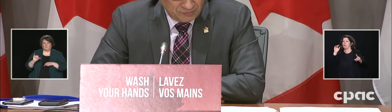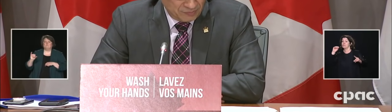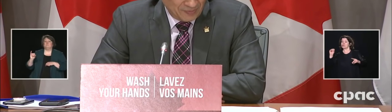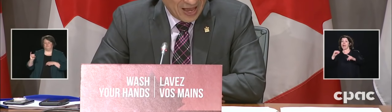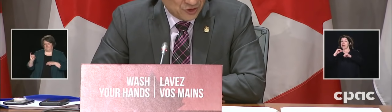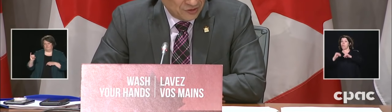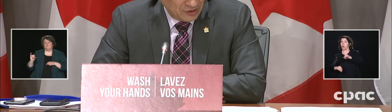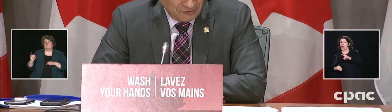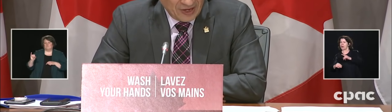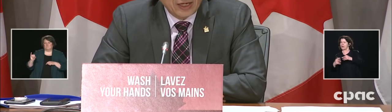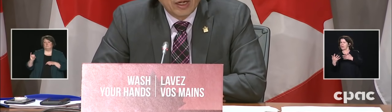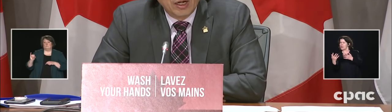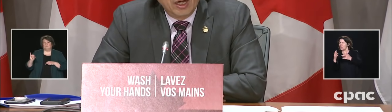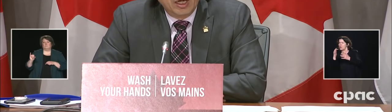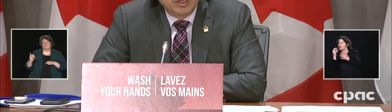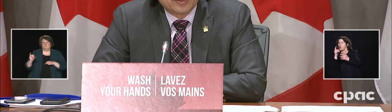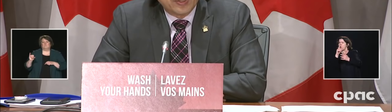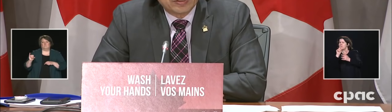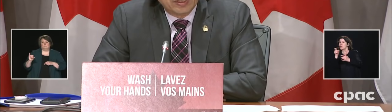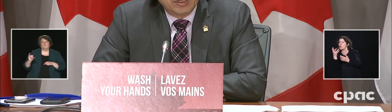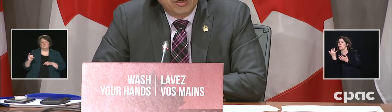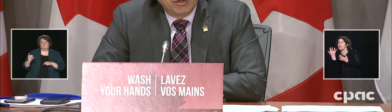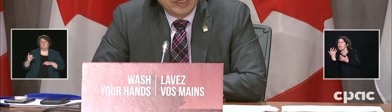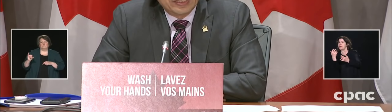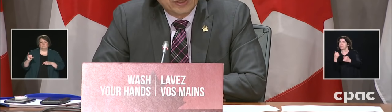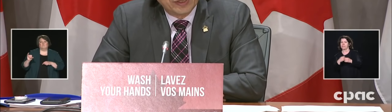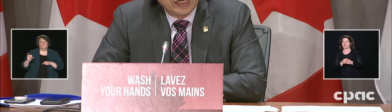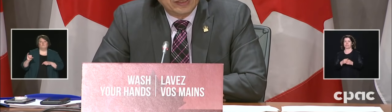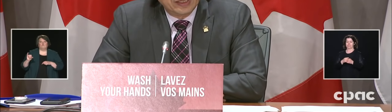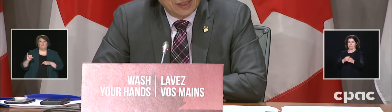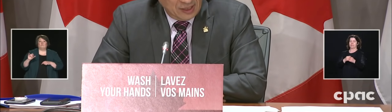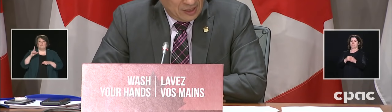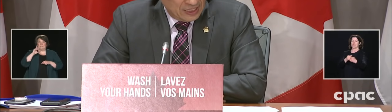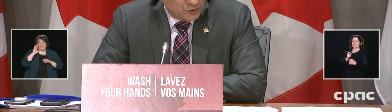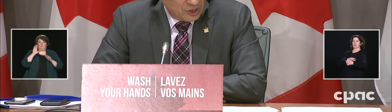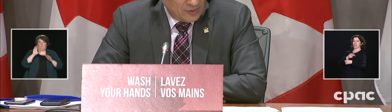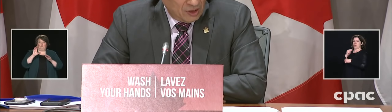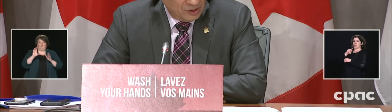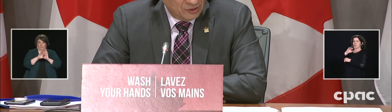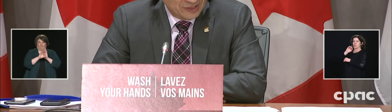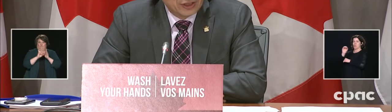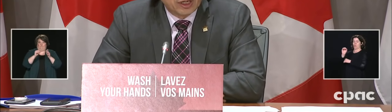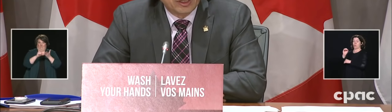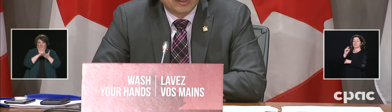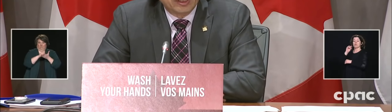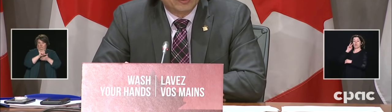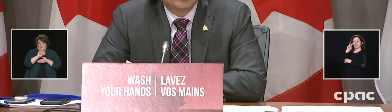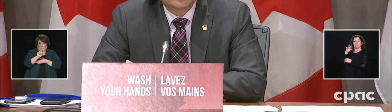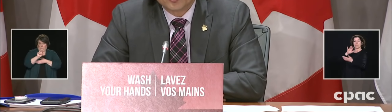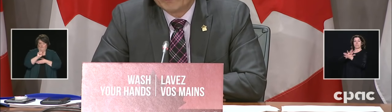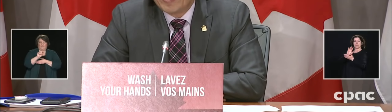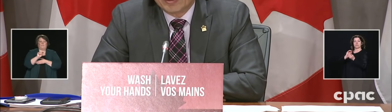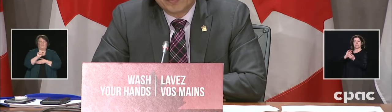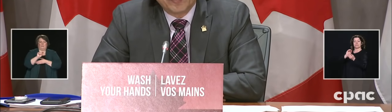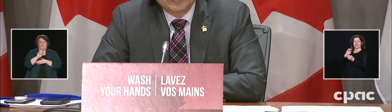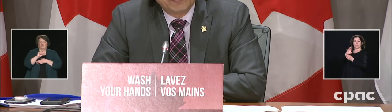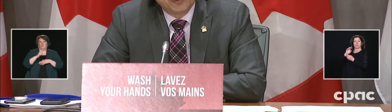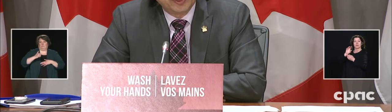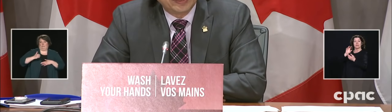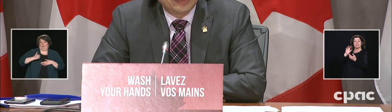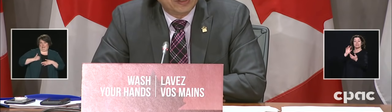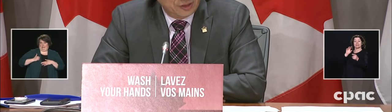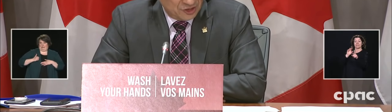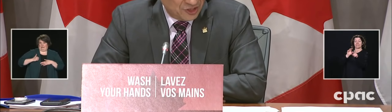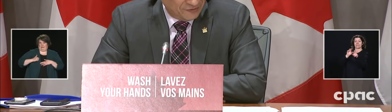la page 20, je pense qu'ici au Canada, actuellement, on est aussi dans les zones vertes. On ne peut pas